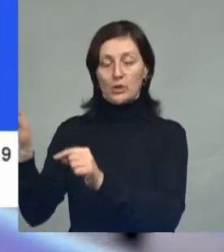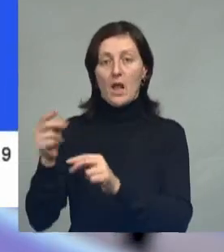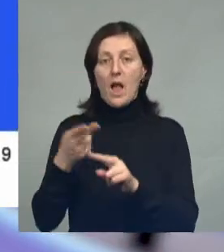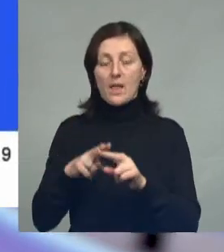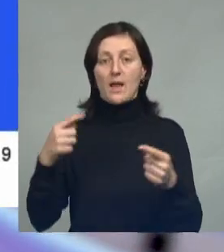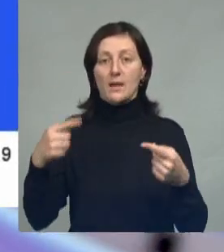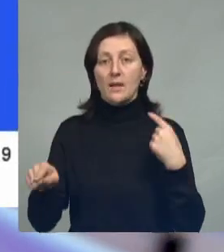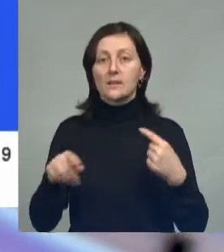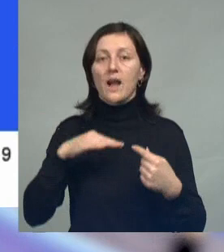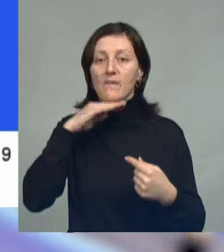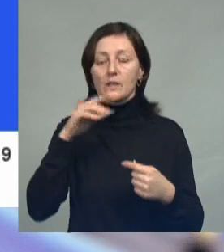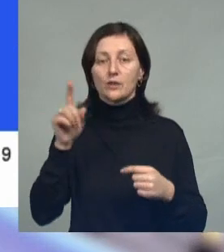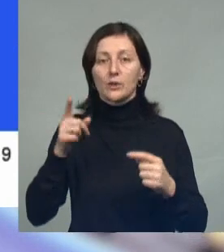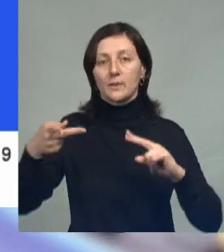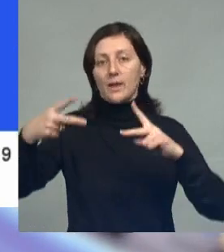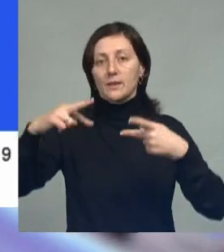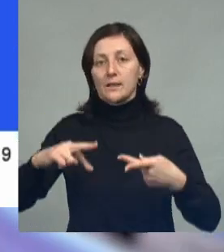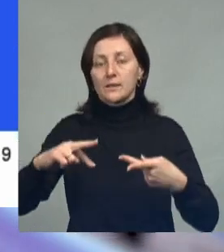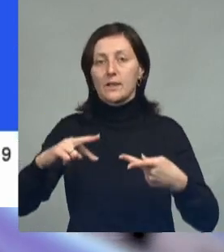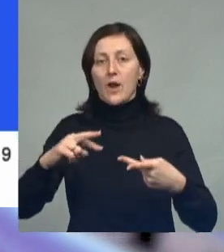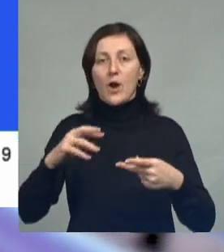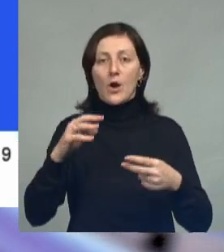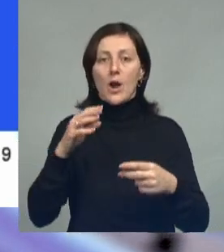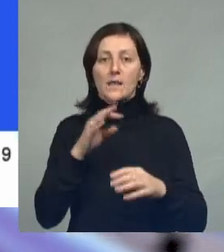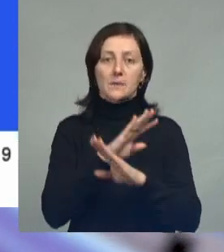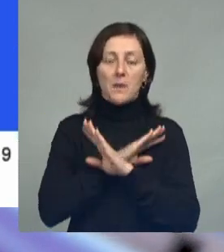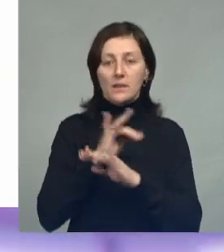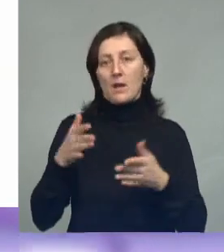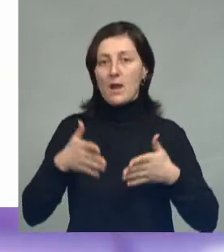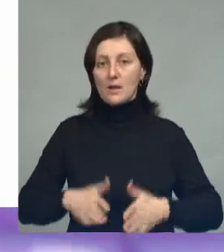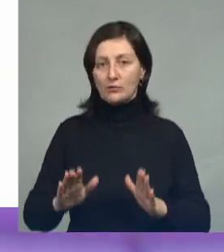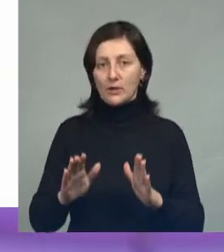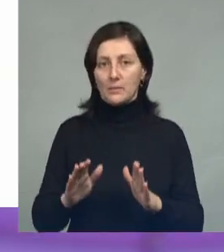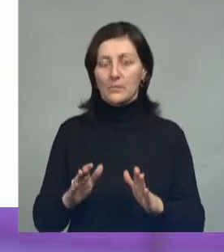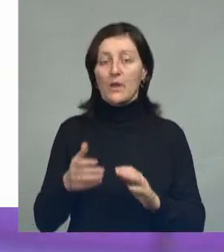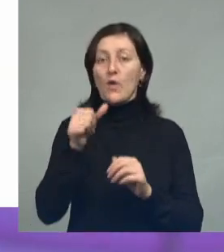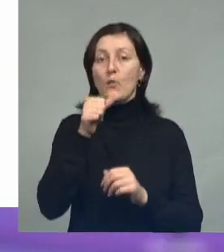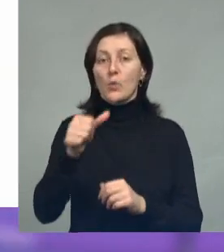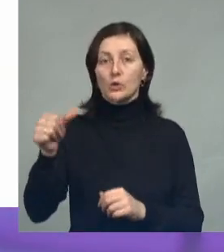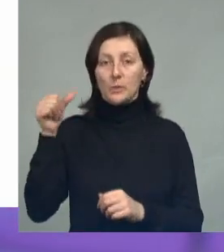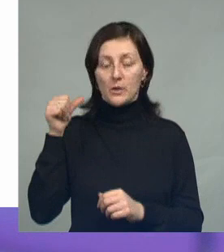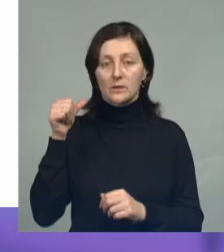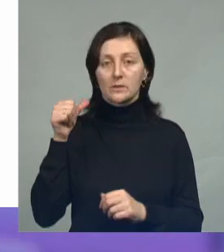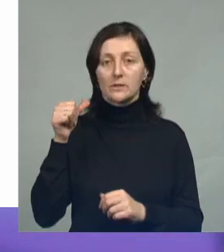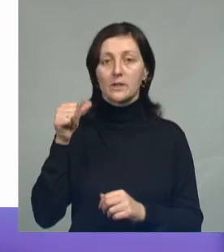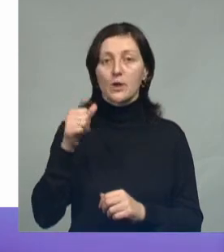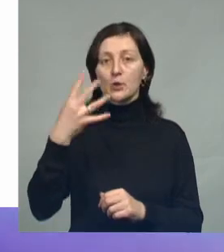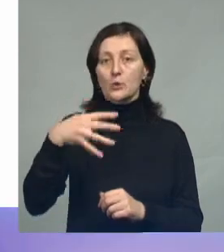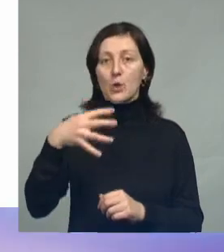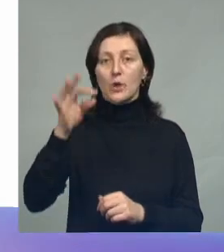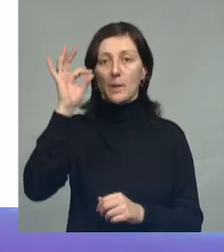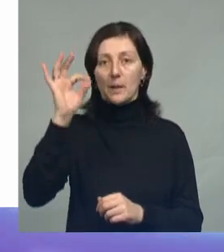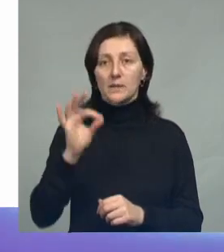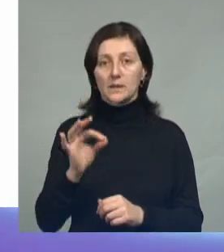хватало чтобы перекрыть отрицательную между смертностью и рождаемостью в прошлом же году приезжие лишь 40 процентов